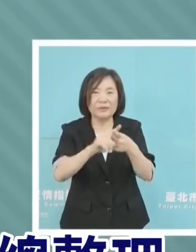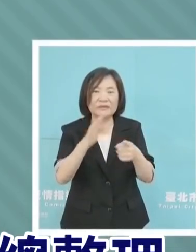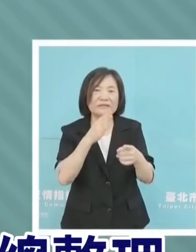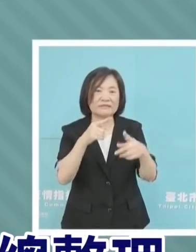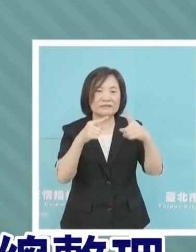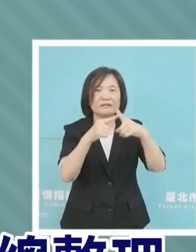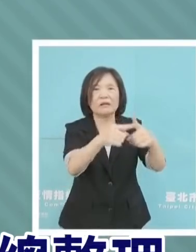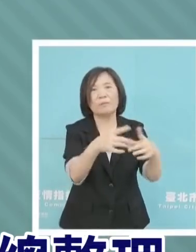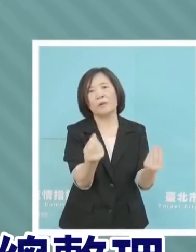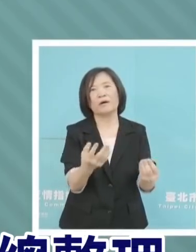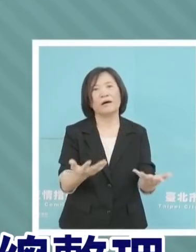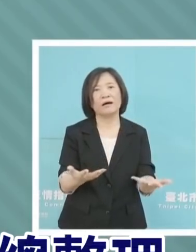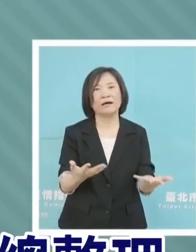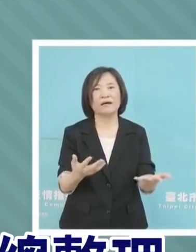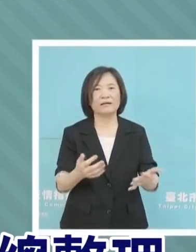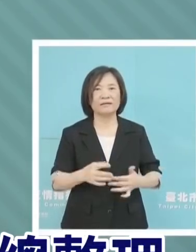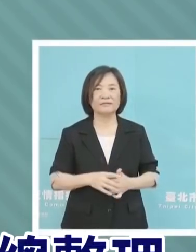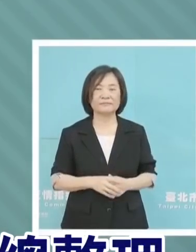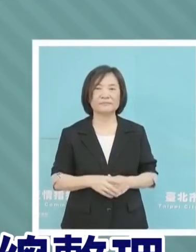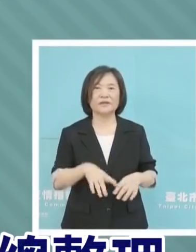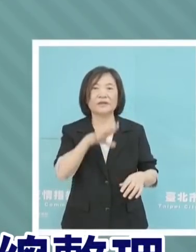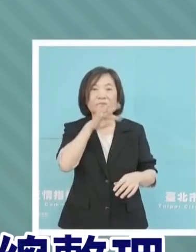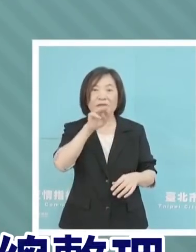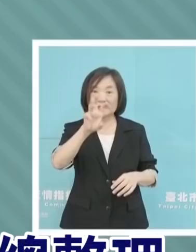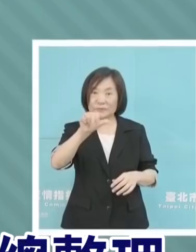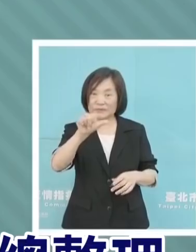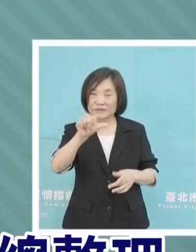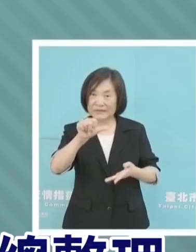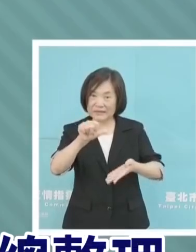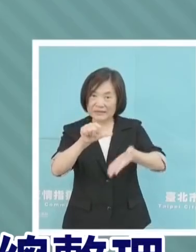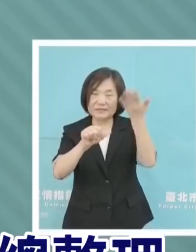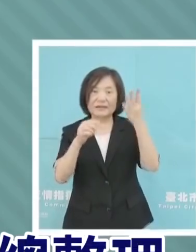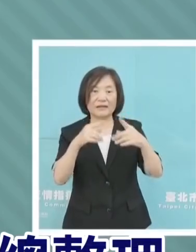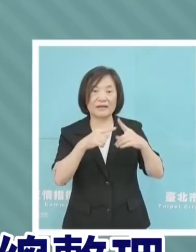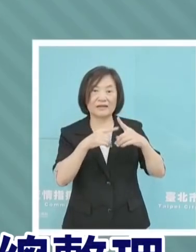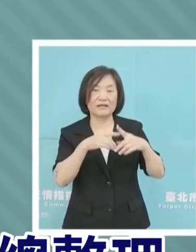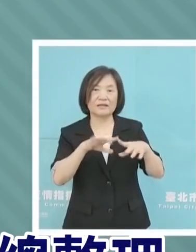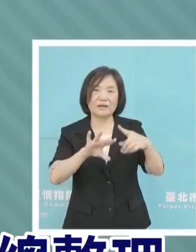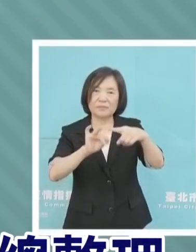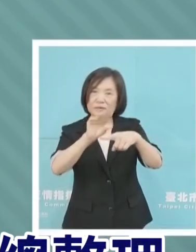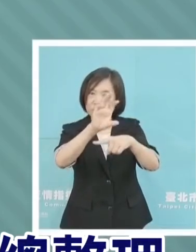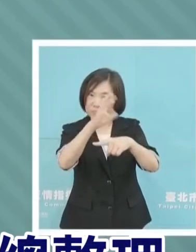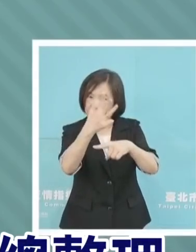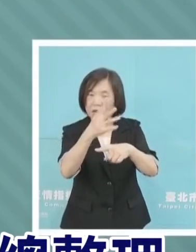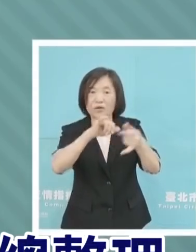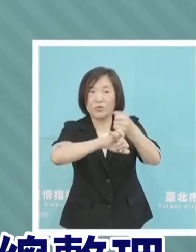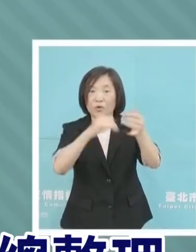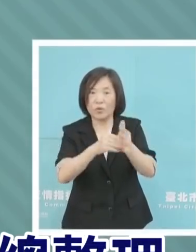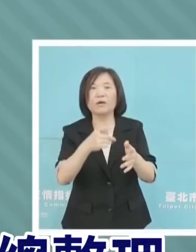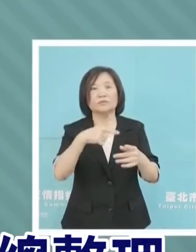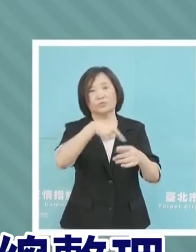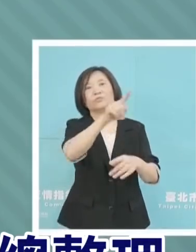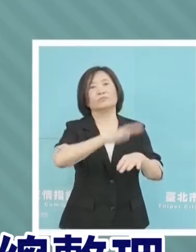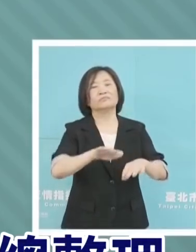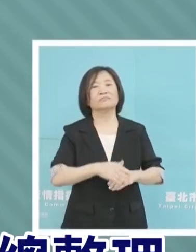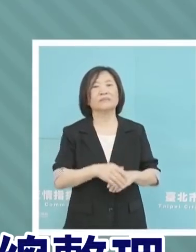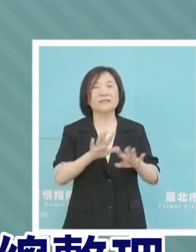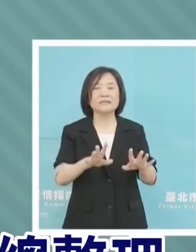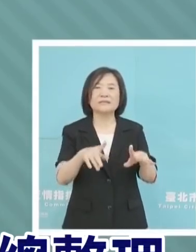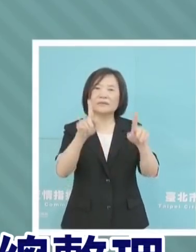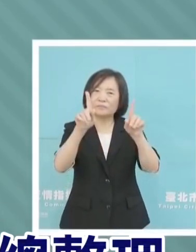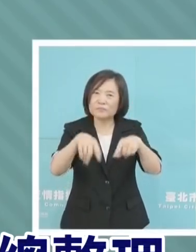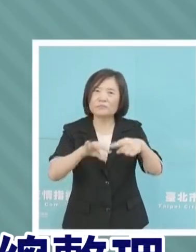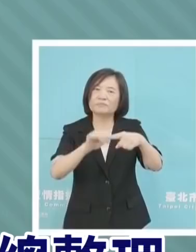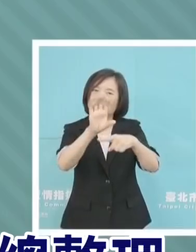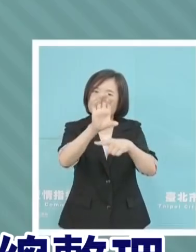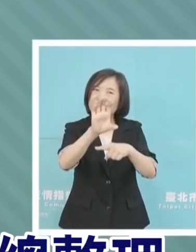来，像我们在85岁以上哦，有预约有来的98%的。我猜了，今天大概应该会掉到